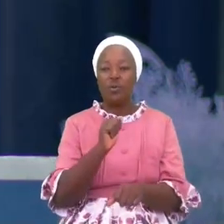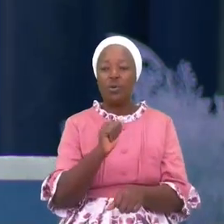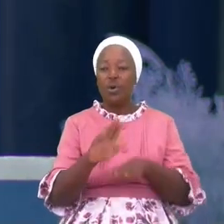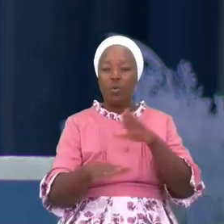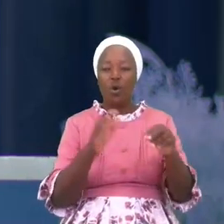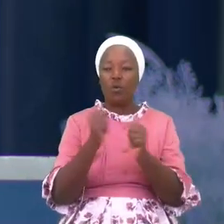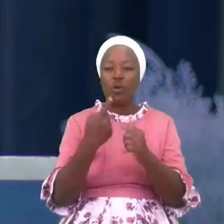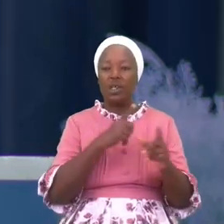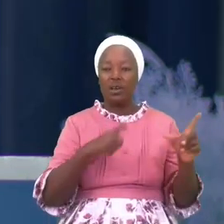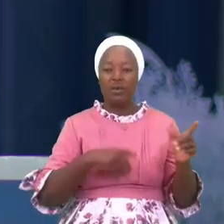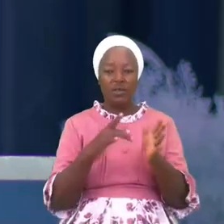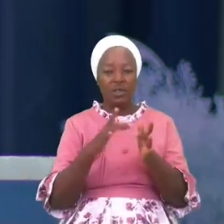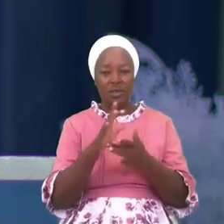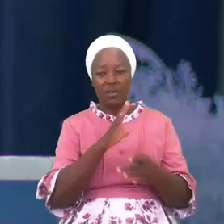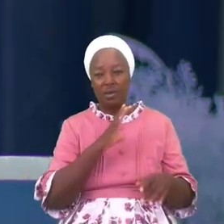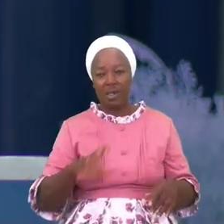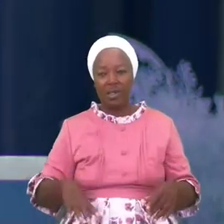dans votre nouvelle marche avec Jésus.